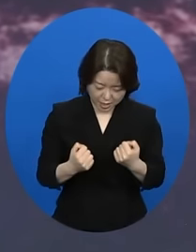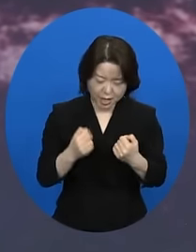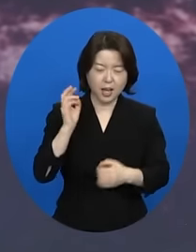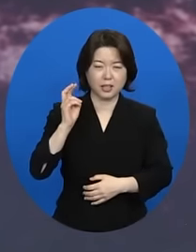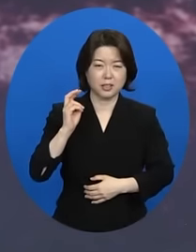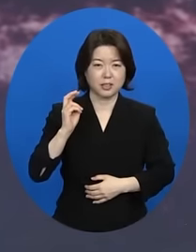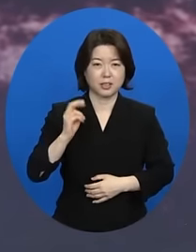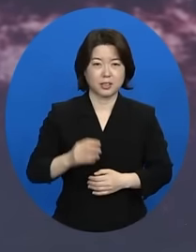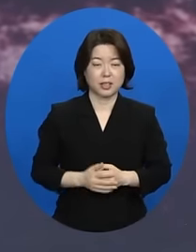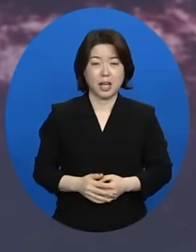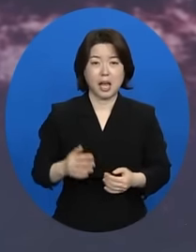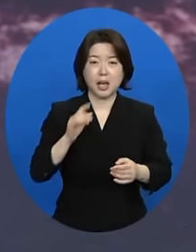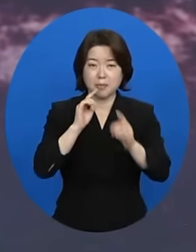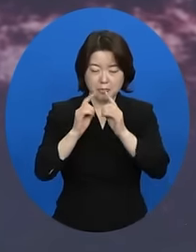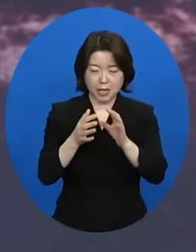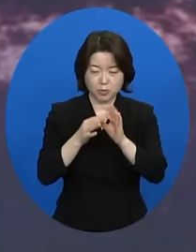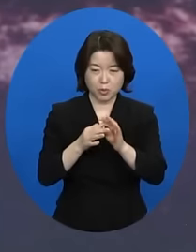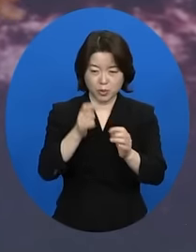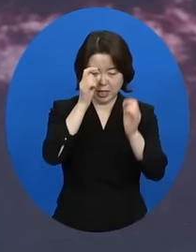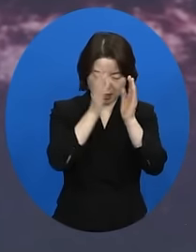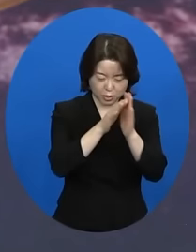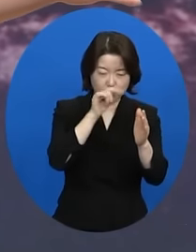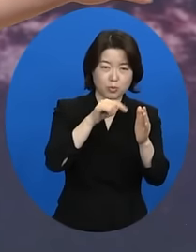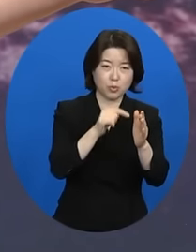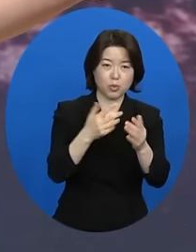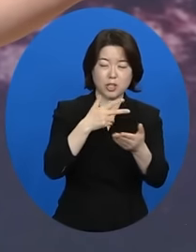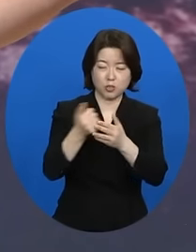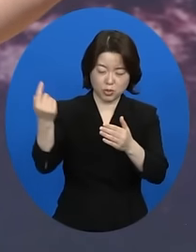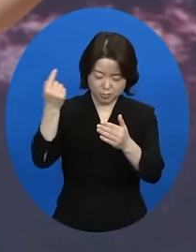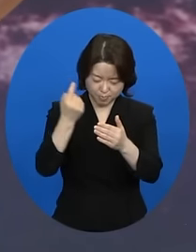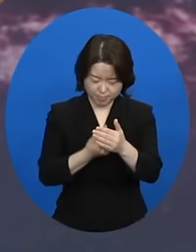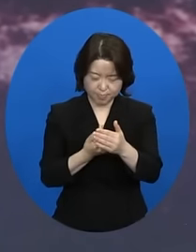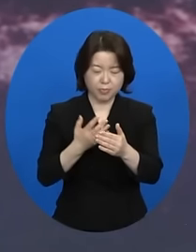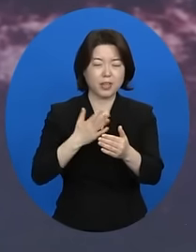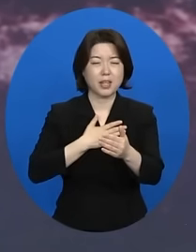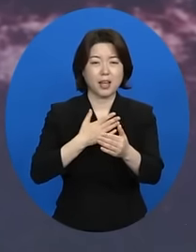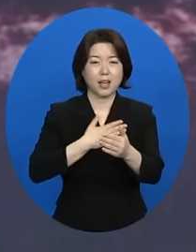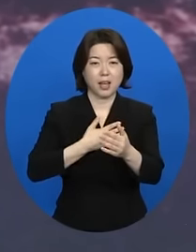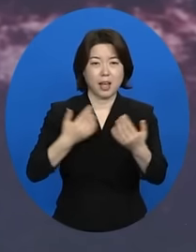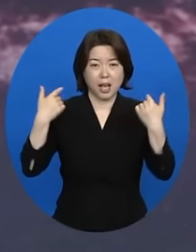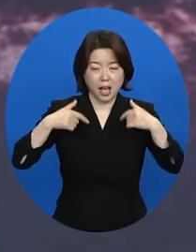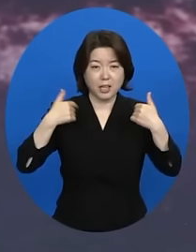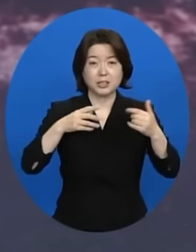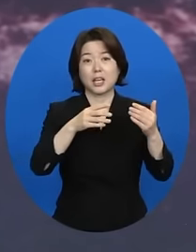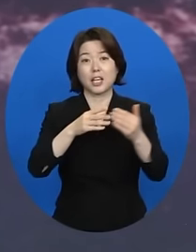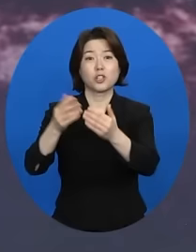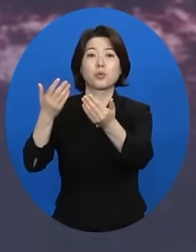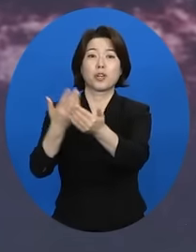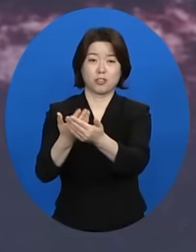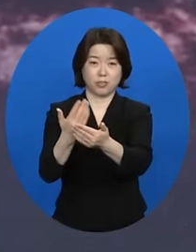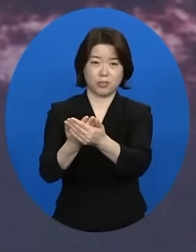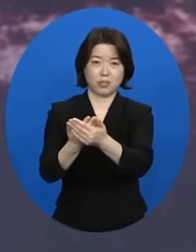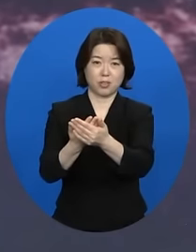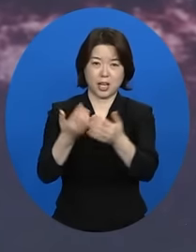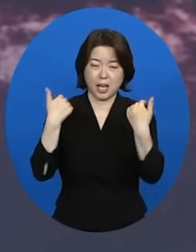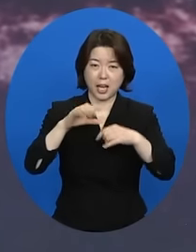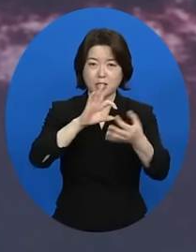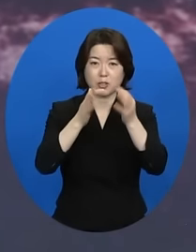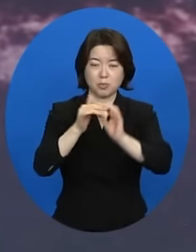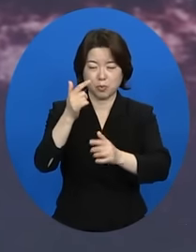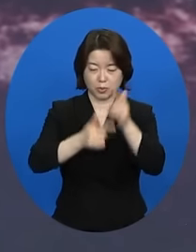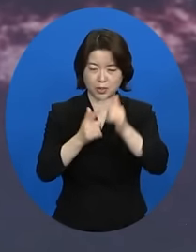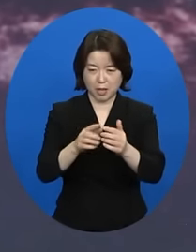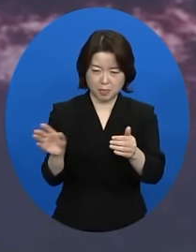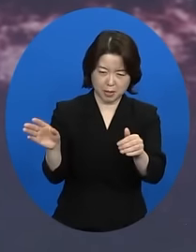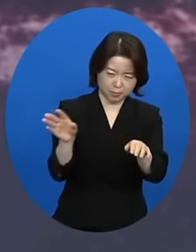있기 원합니다. 말씀을 통해서 기도 가운데 주님의 임재 가운데 저를 주여 인도하여 주셔서 늘 포도나무 이신 주님께